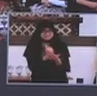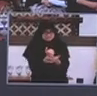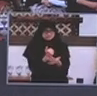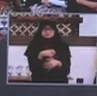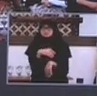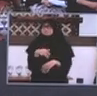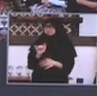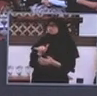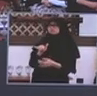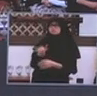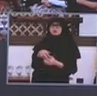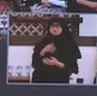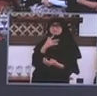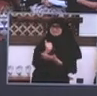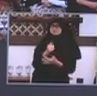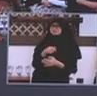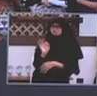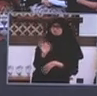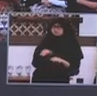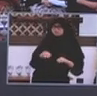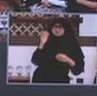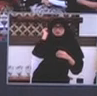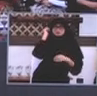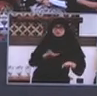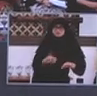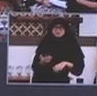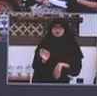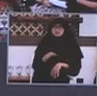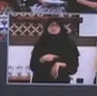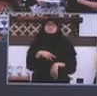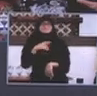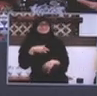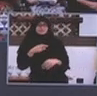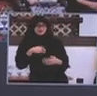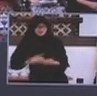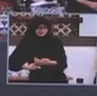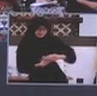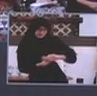Oke. Angka kematian balita berapa hari ini?